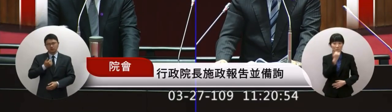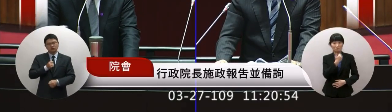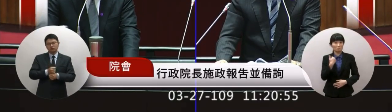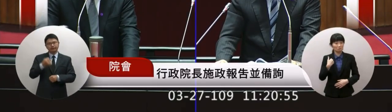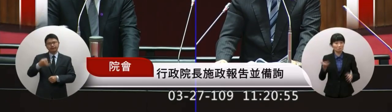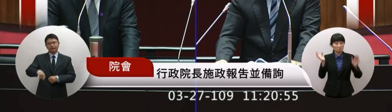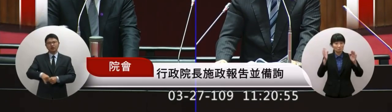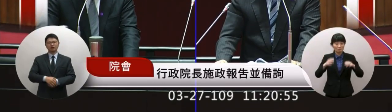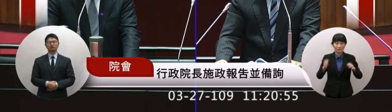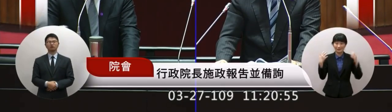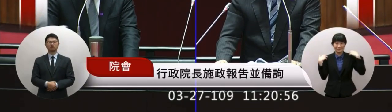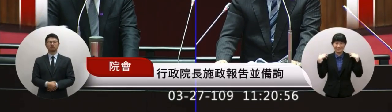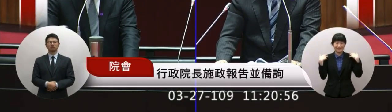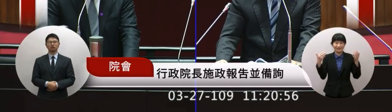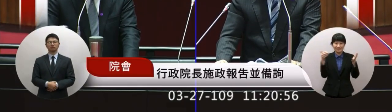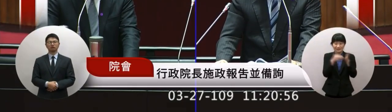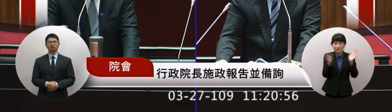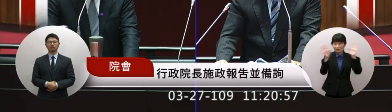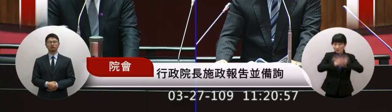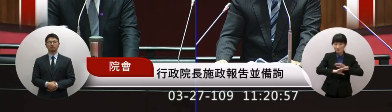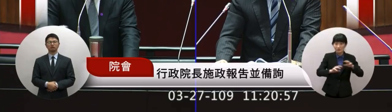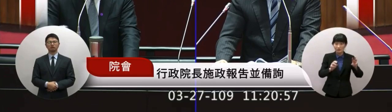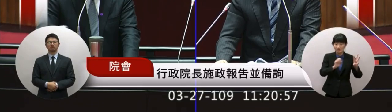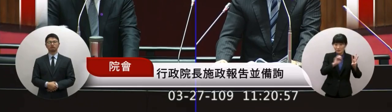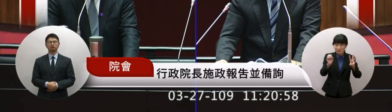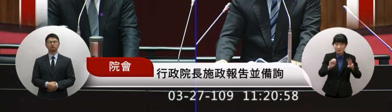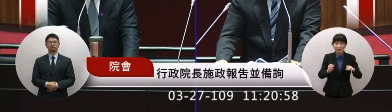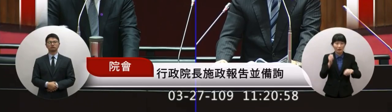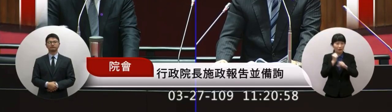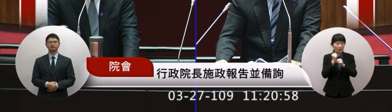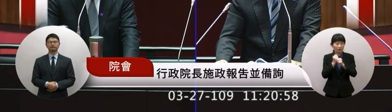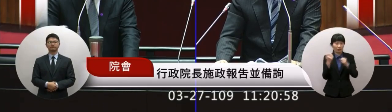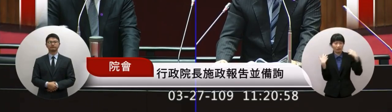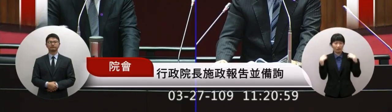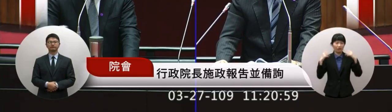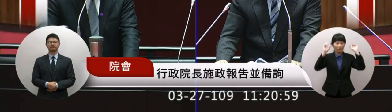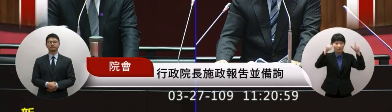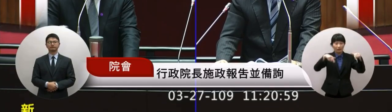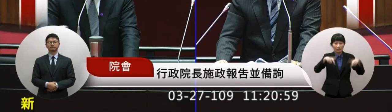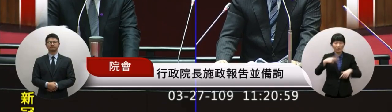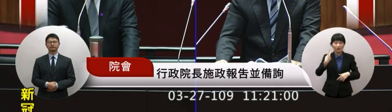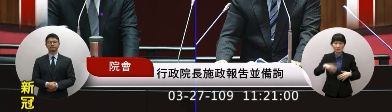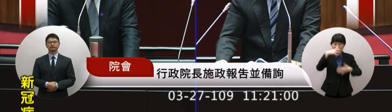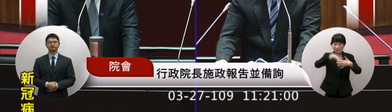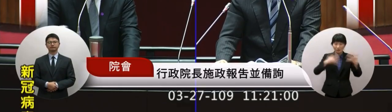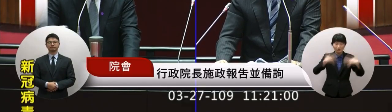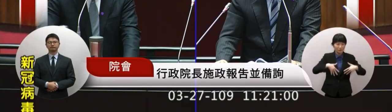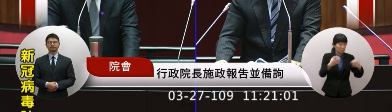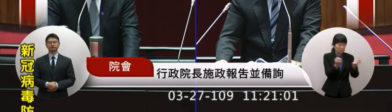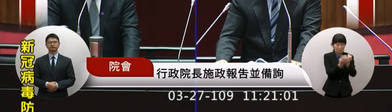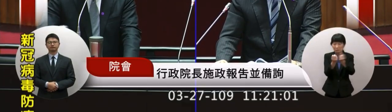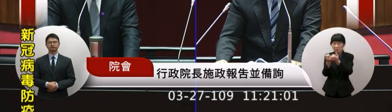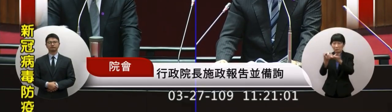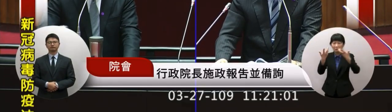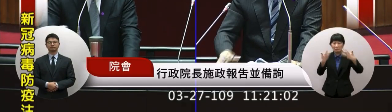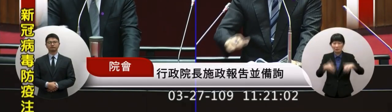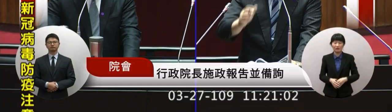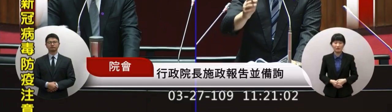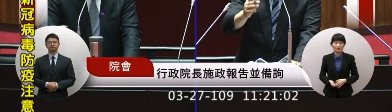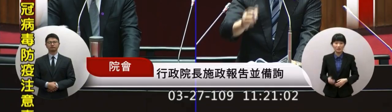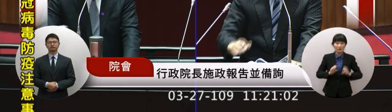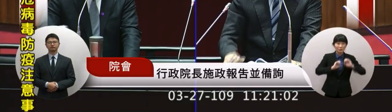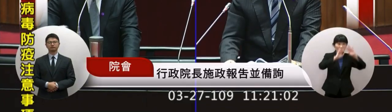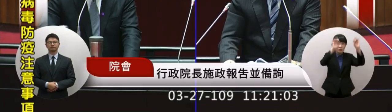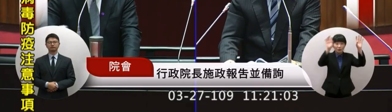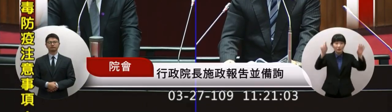三四点啊，哦，那个搞了一天多，那而且里面哦问题一堆啦，一箩筐，那最后又登广告，